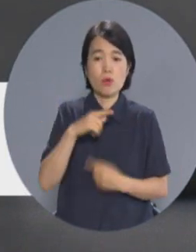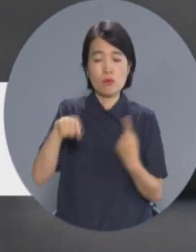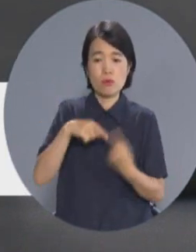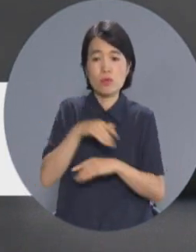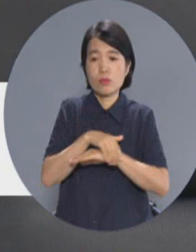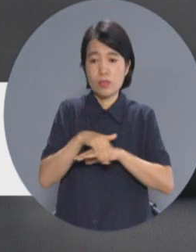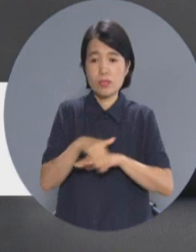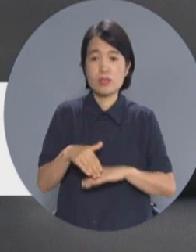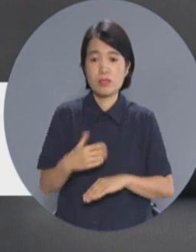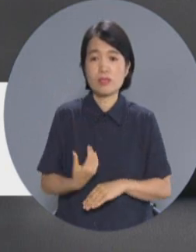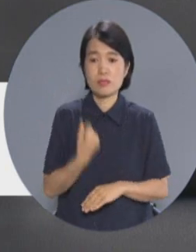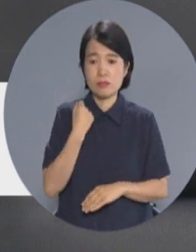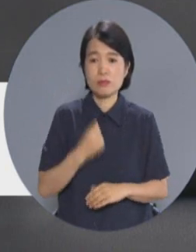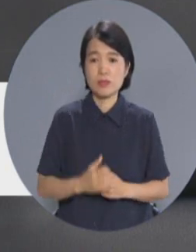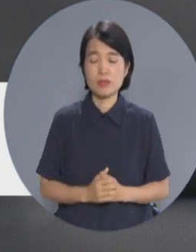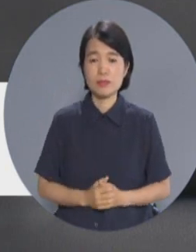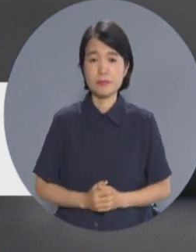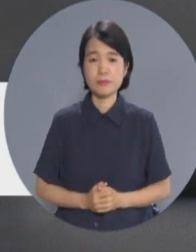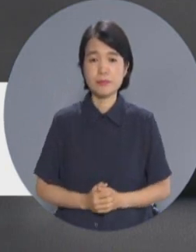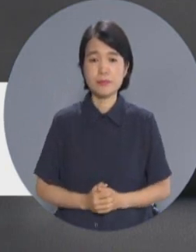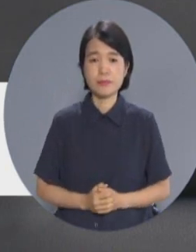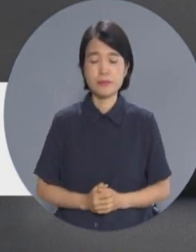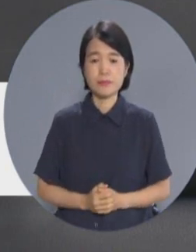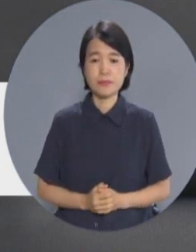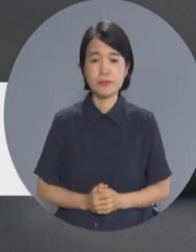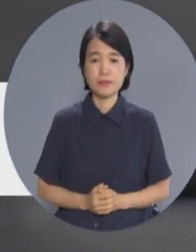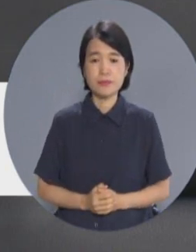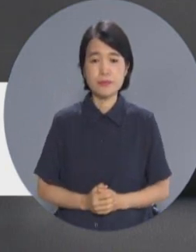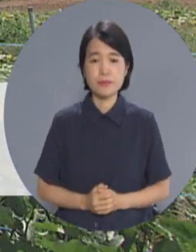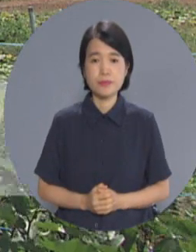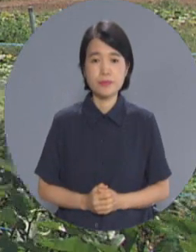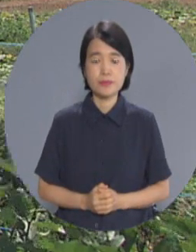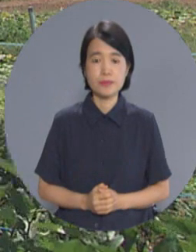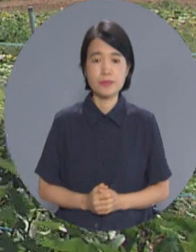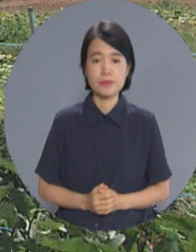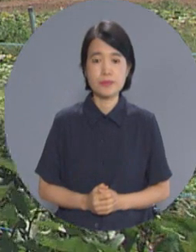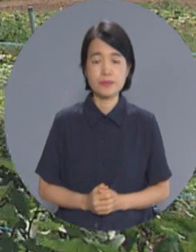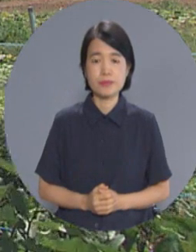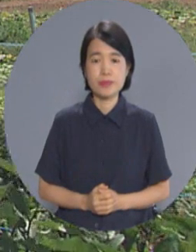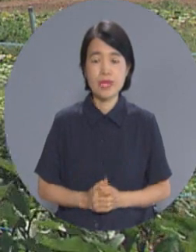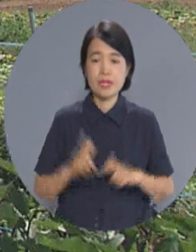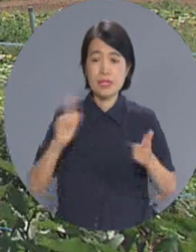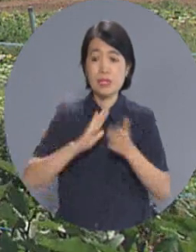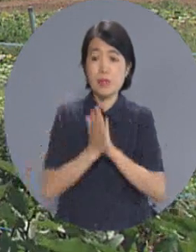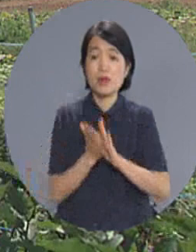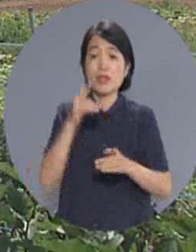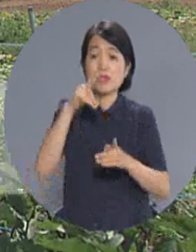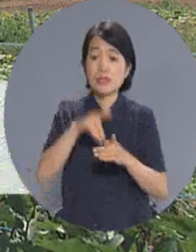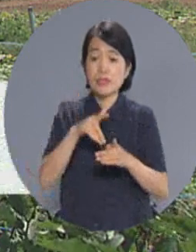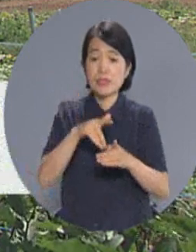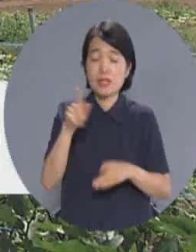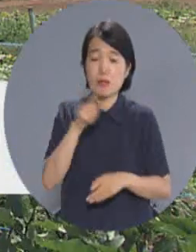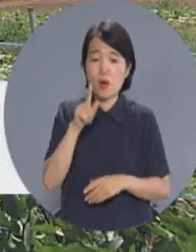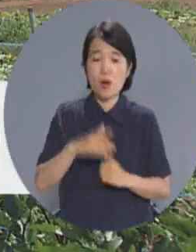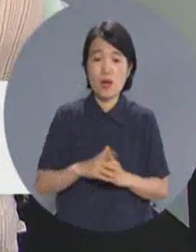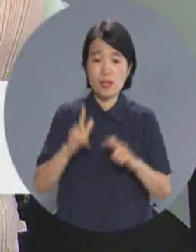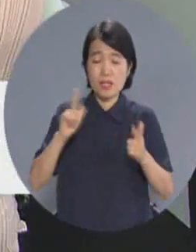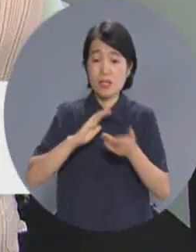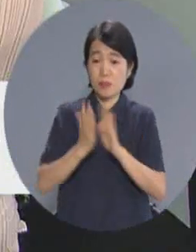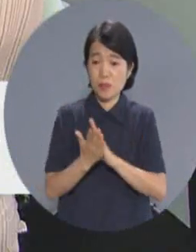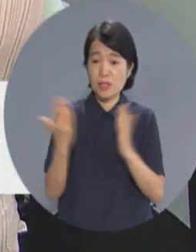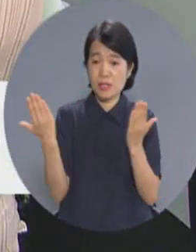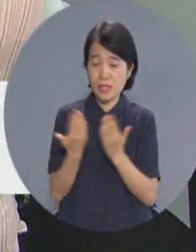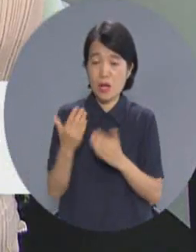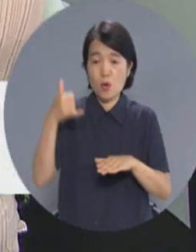완공해서 2026년부터는 본격적으로 운영할 계획을 가지고 있습니다. 기후변화 대응센터는 기상변화 대응,